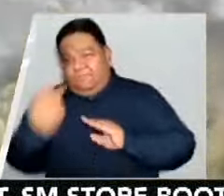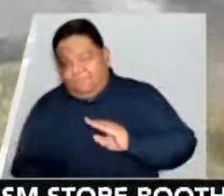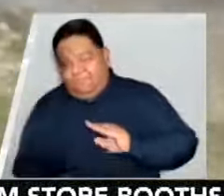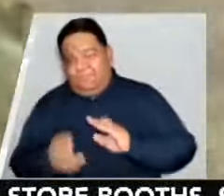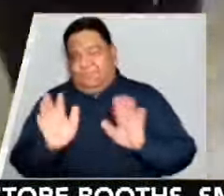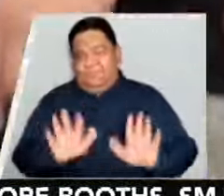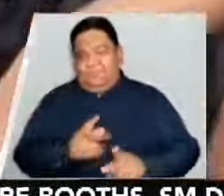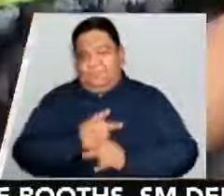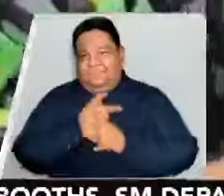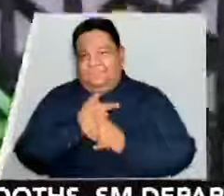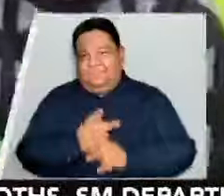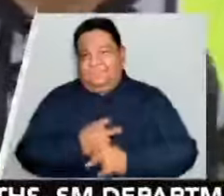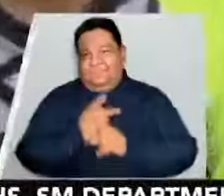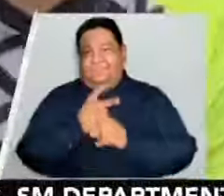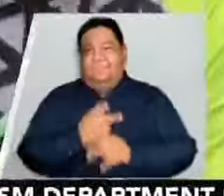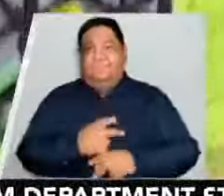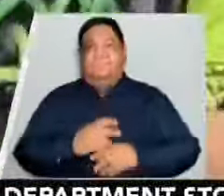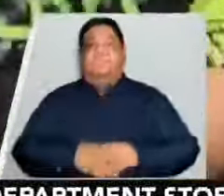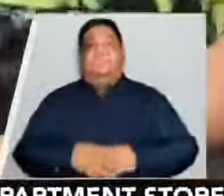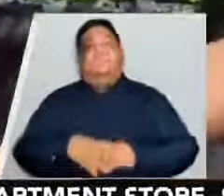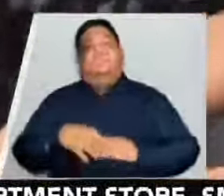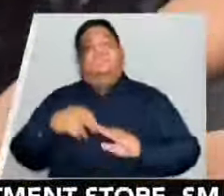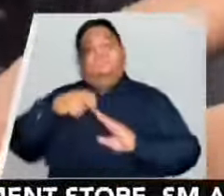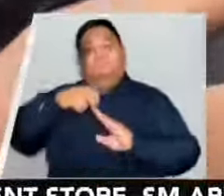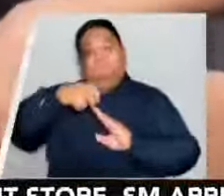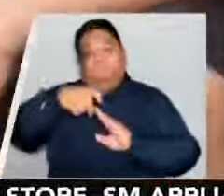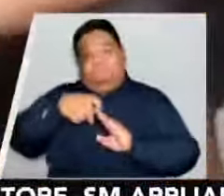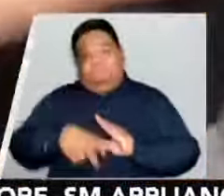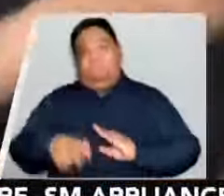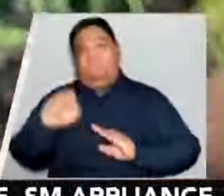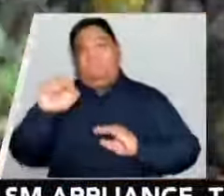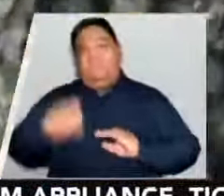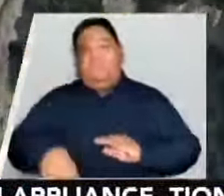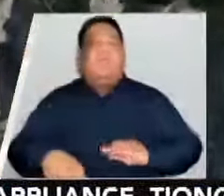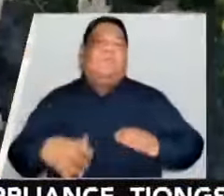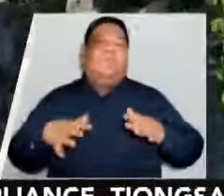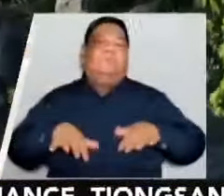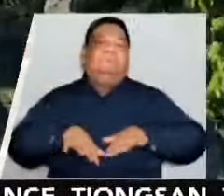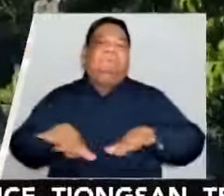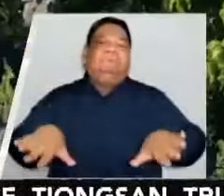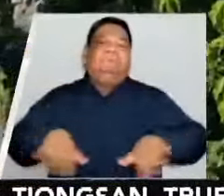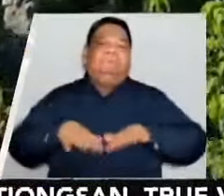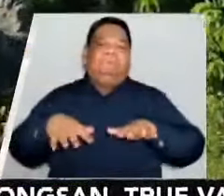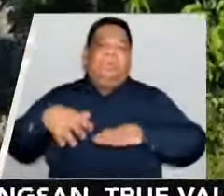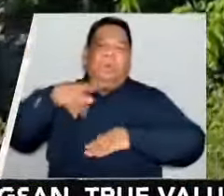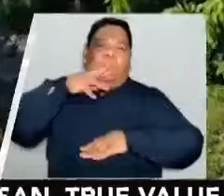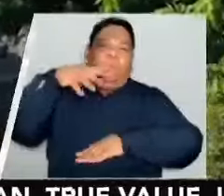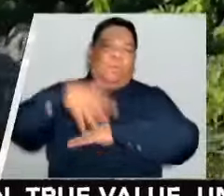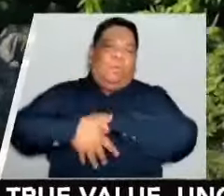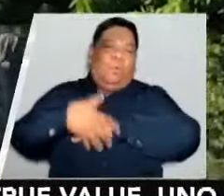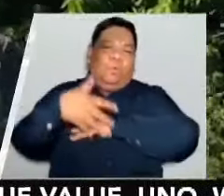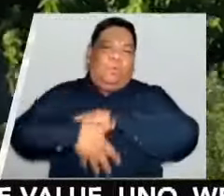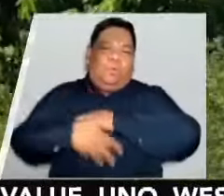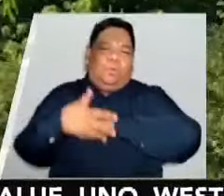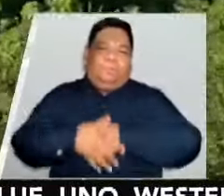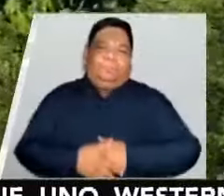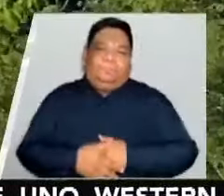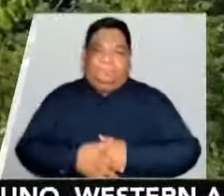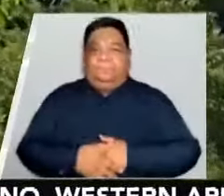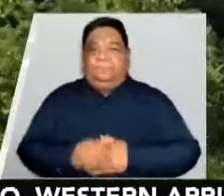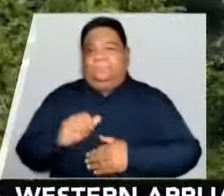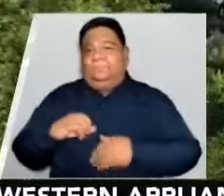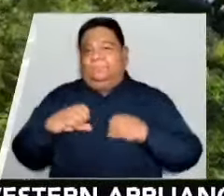jump-off point, pwedeng magtampisaw sa madaraan ng falls. Ian Cruz nagbabalita para sa